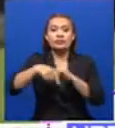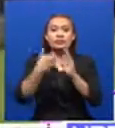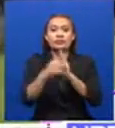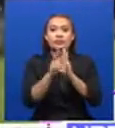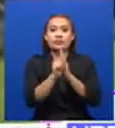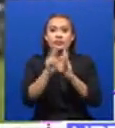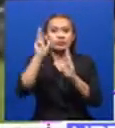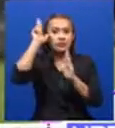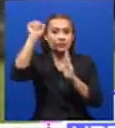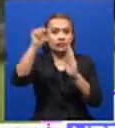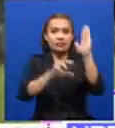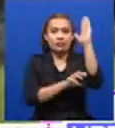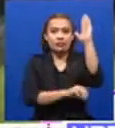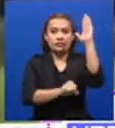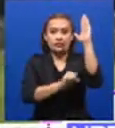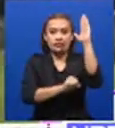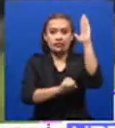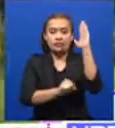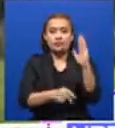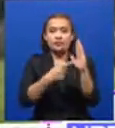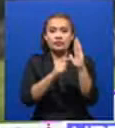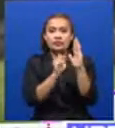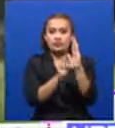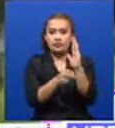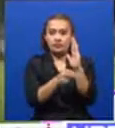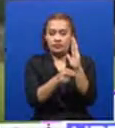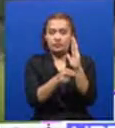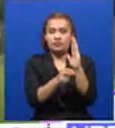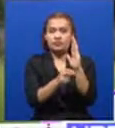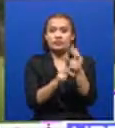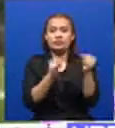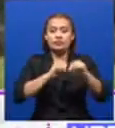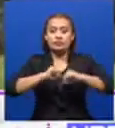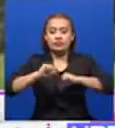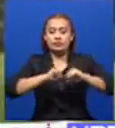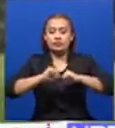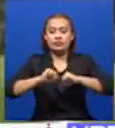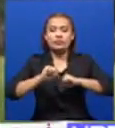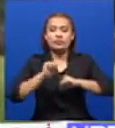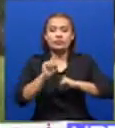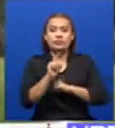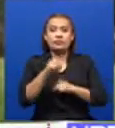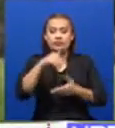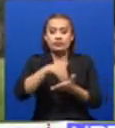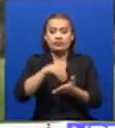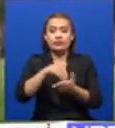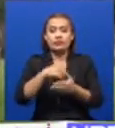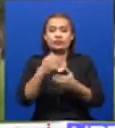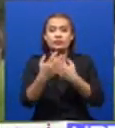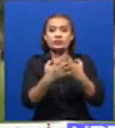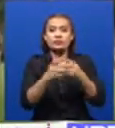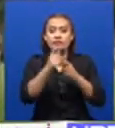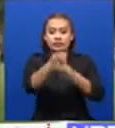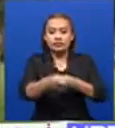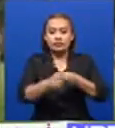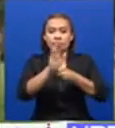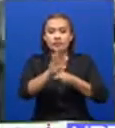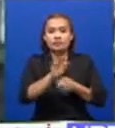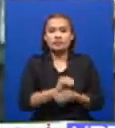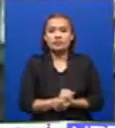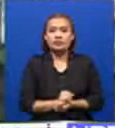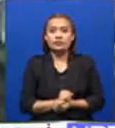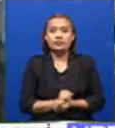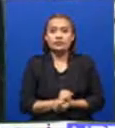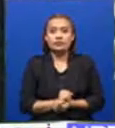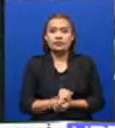ลำปางสงขลาจังหวัดปทุมธานีศูนย์ทัณฑสถานวัยหนุ่มกลางศูนย์ทัณฑสถานเกษตรอุตสาหกรรมเขาพริกและศูนย์